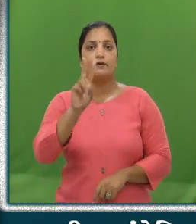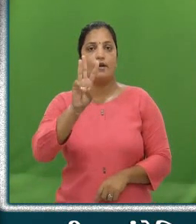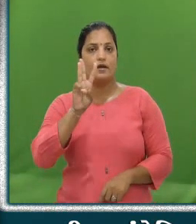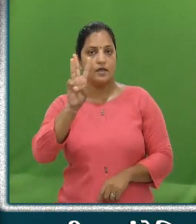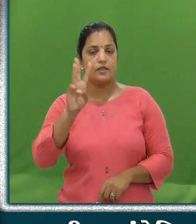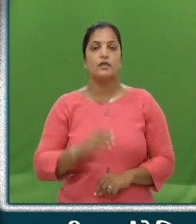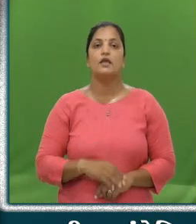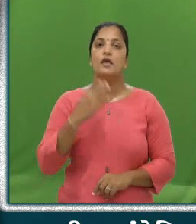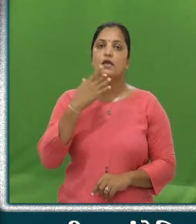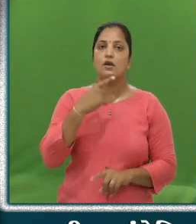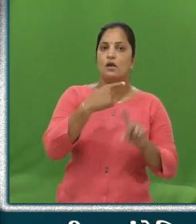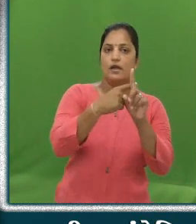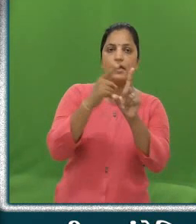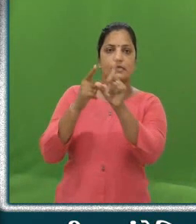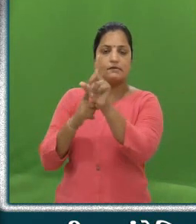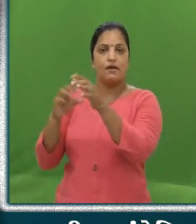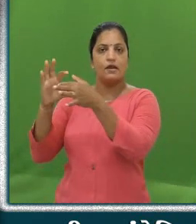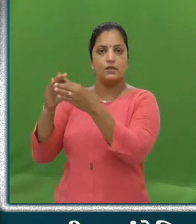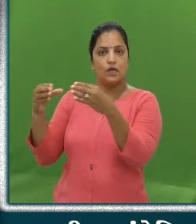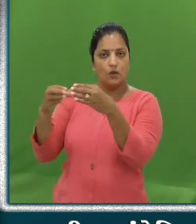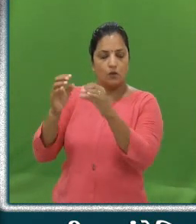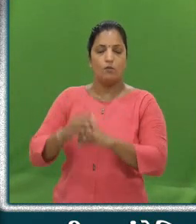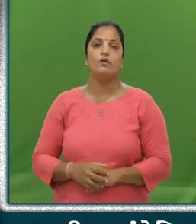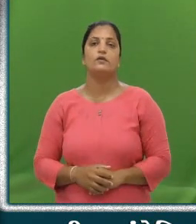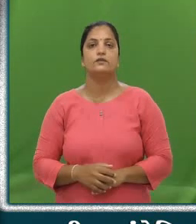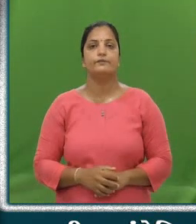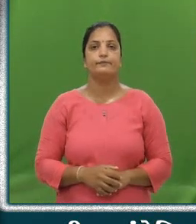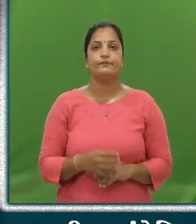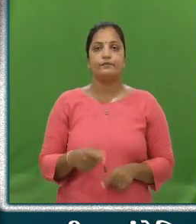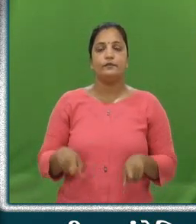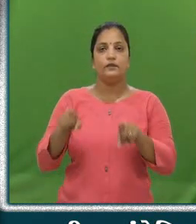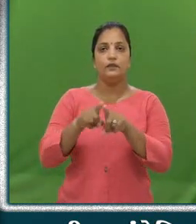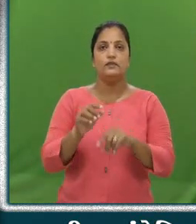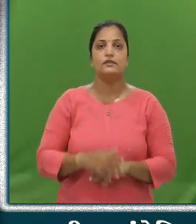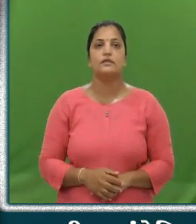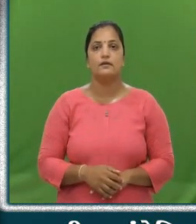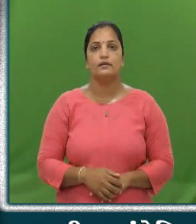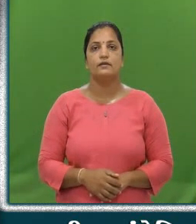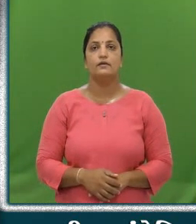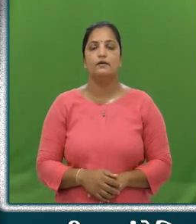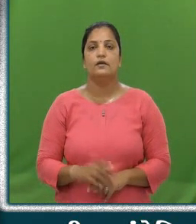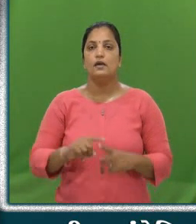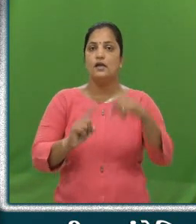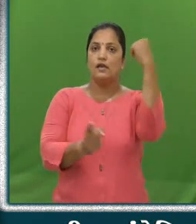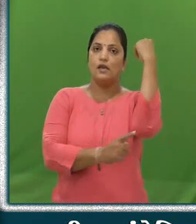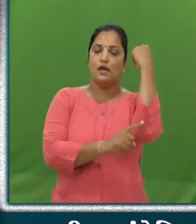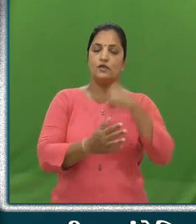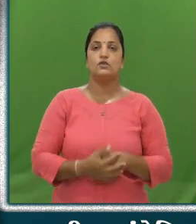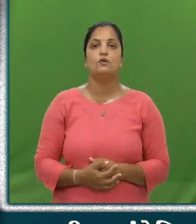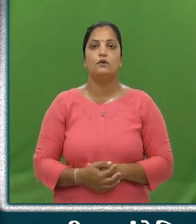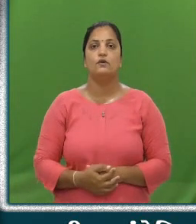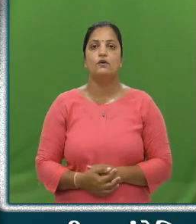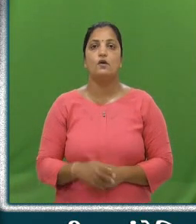જે કહેવામાં આવે છે કે જોડ રંગસૂત્રો જોવા મળે છે અને જે કહેવામાં આવે કે છેલ્લી જે જોડ જે હોય